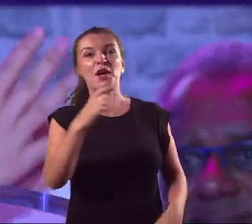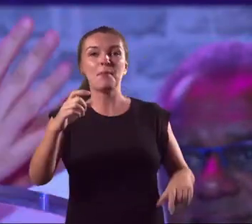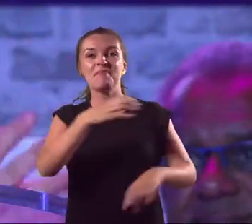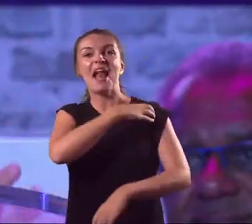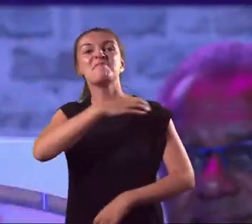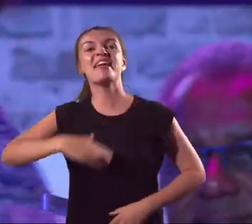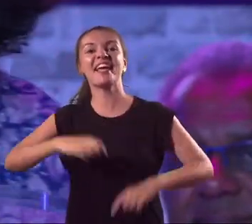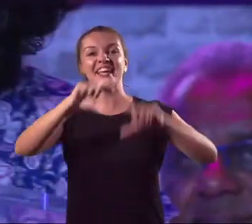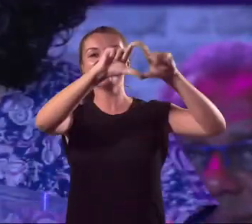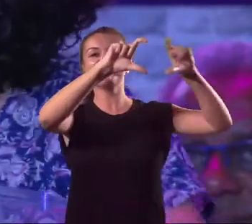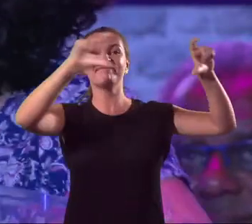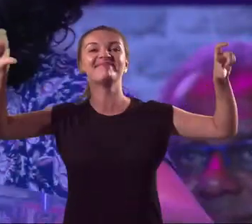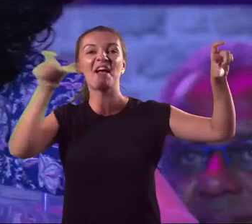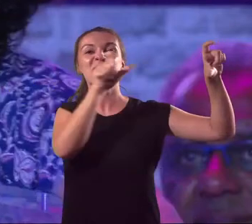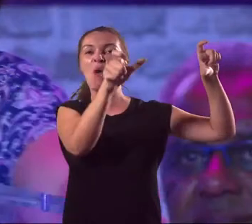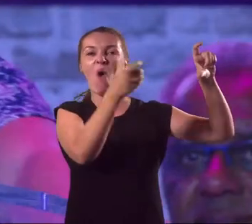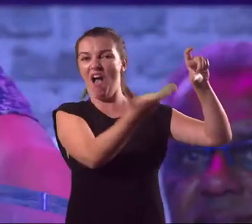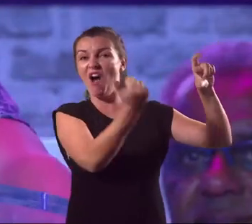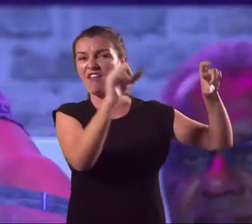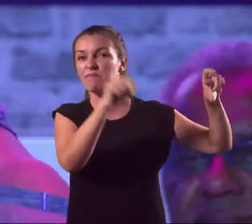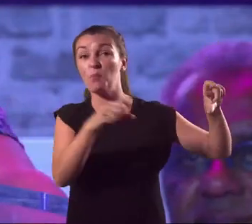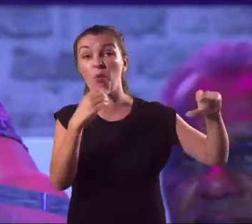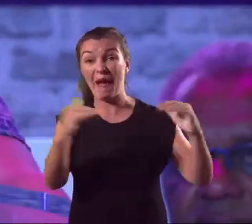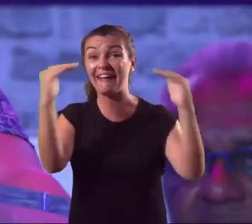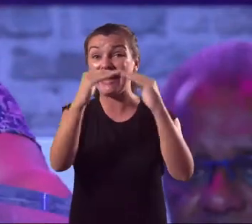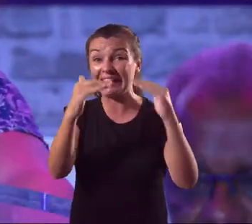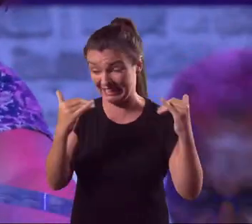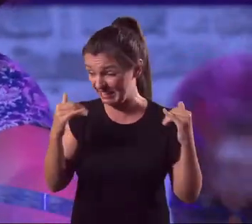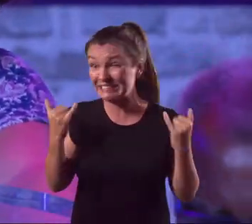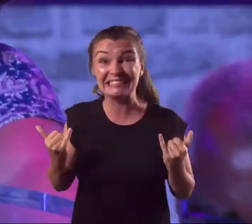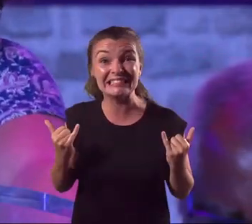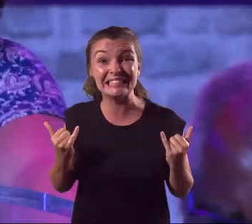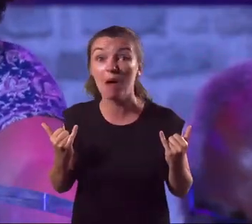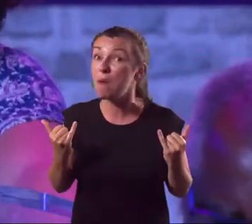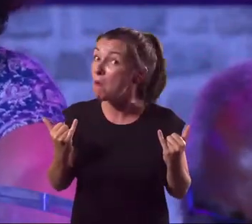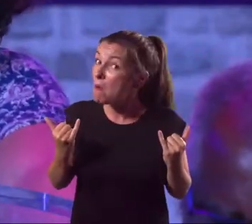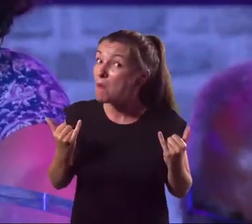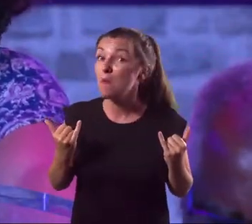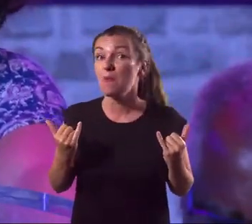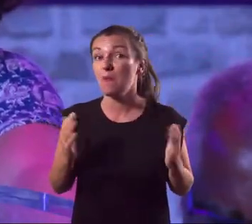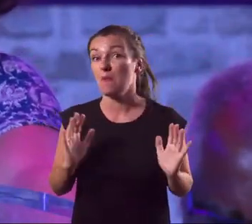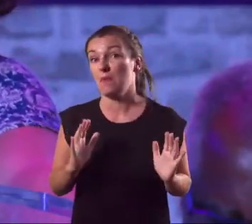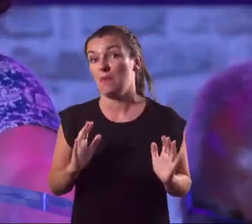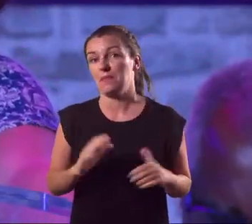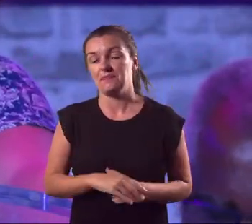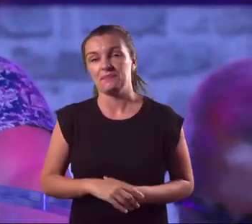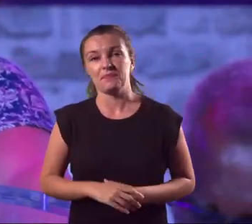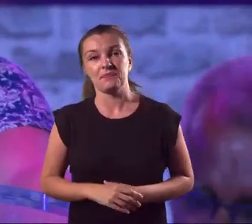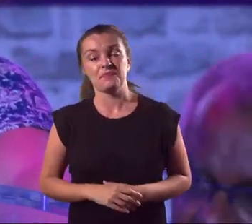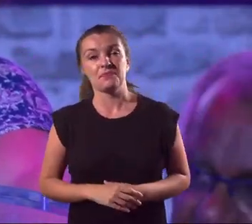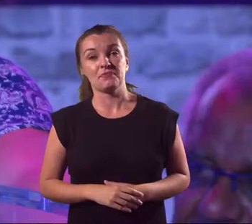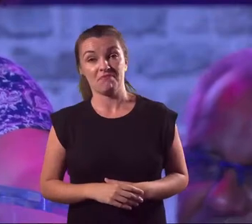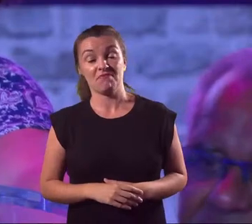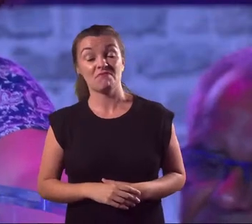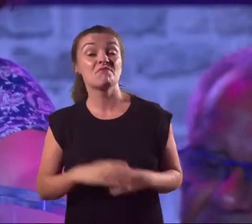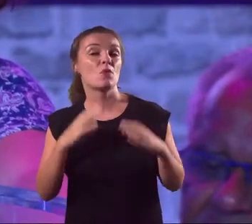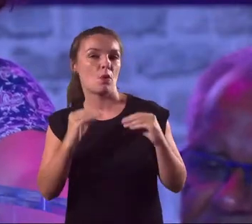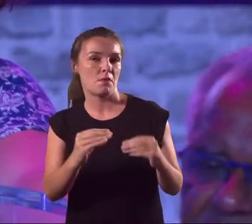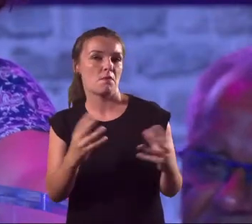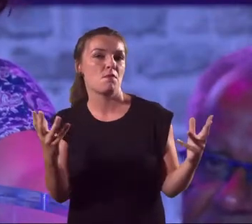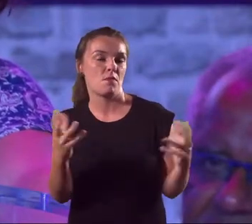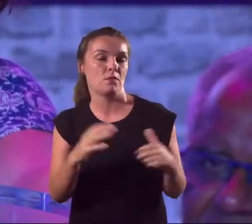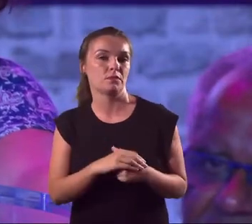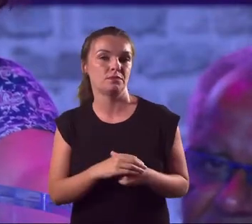mairies quand on voit l'état de la situation de l'égalité dans notre pays. Et la réalité, c'est que ça va